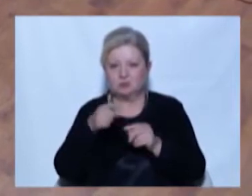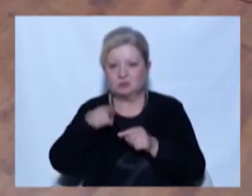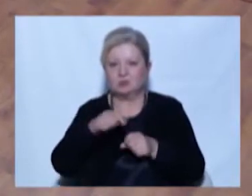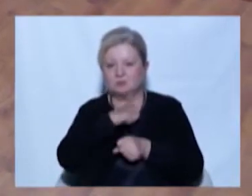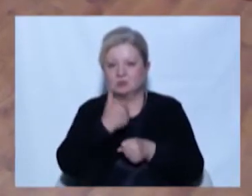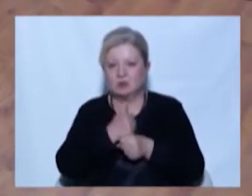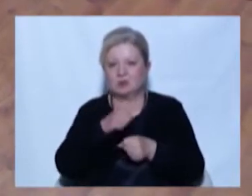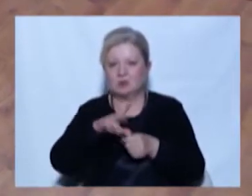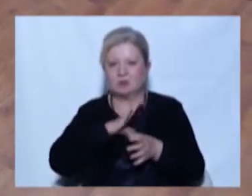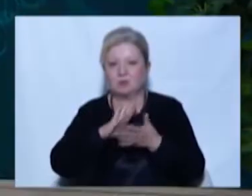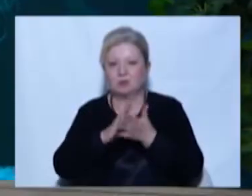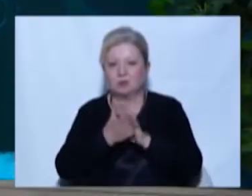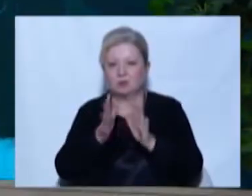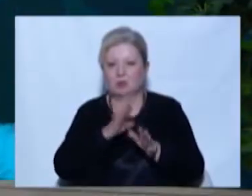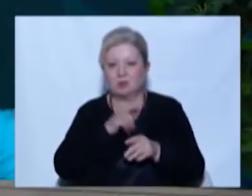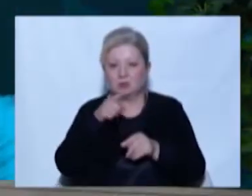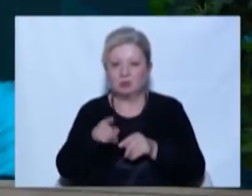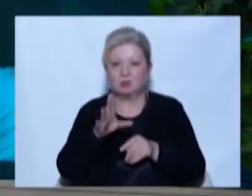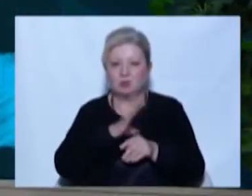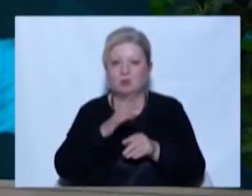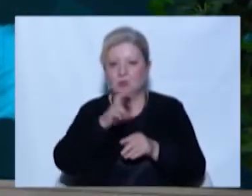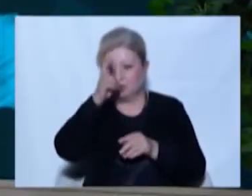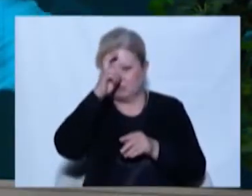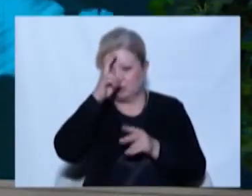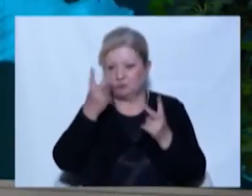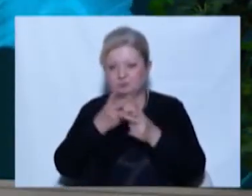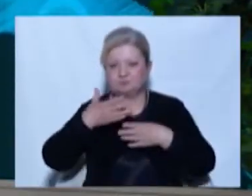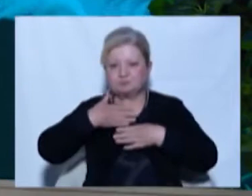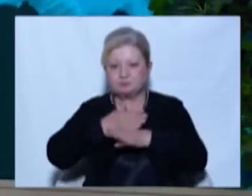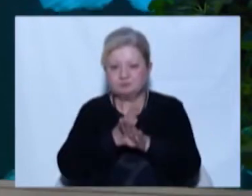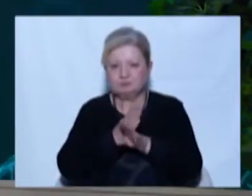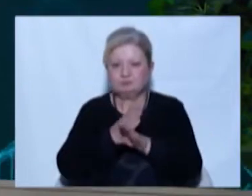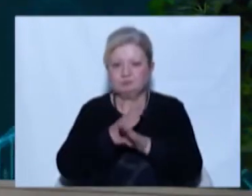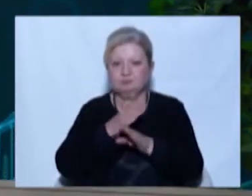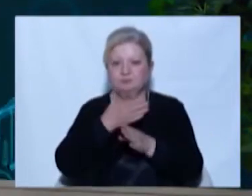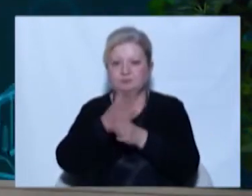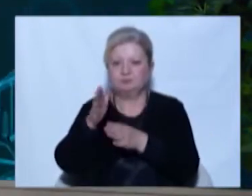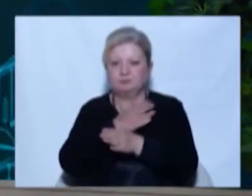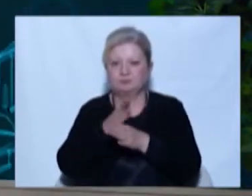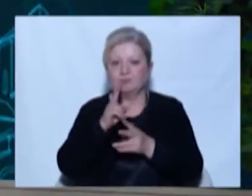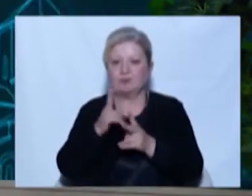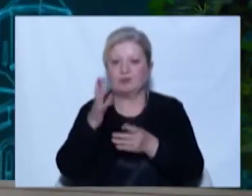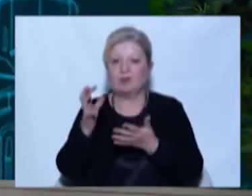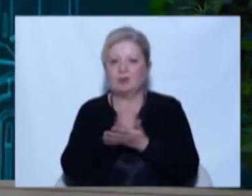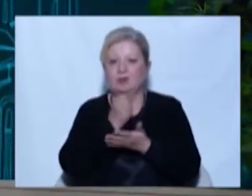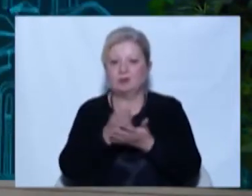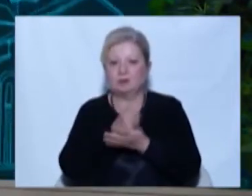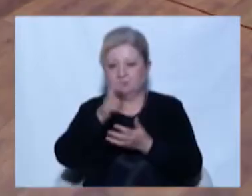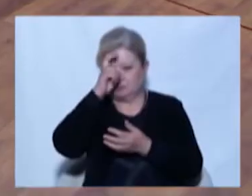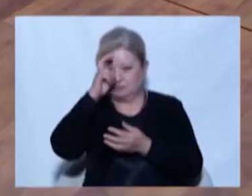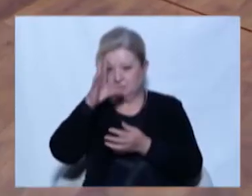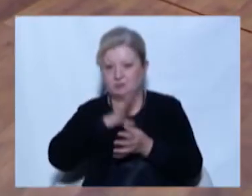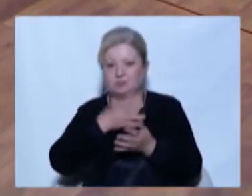მთავარი პირობა იყო ის, რომ ქვეყანა უნდა დაყოფილიყო საოკუპაციო ზონებად და გამარჯვებული სახელმწიფოები თავის თავზე